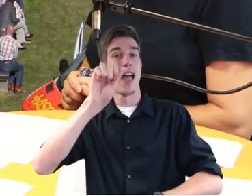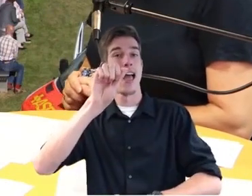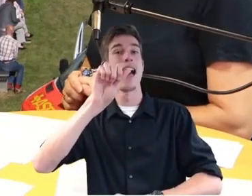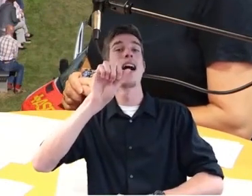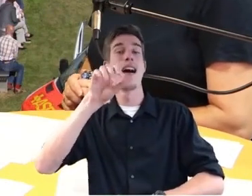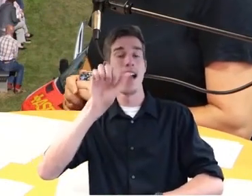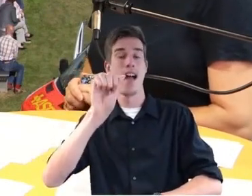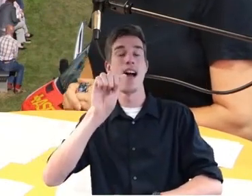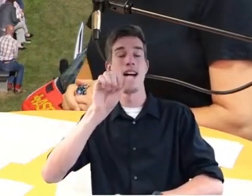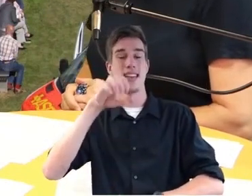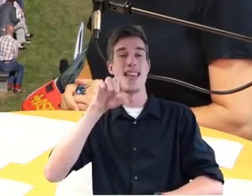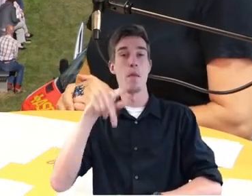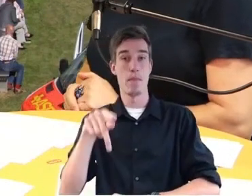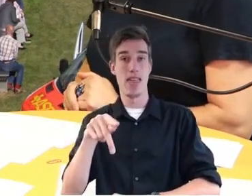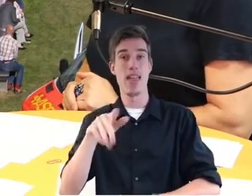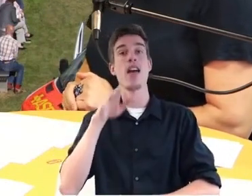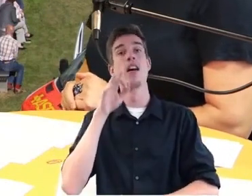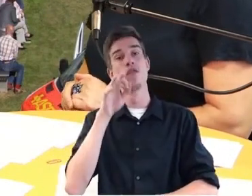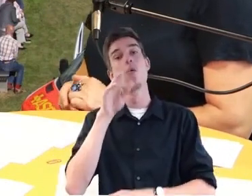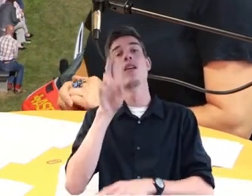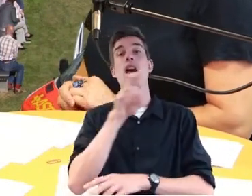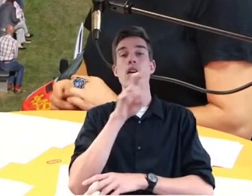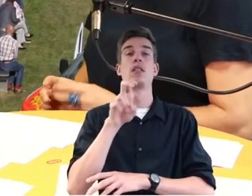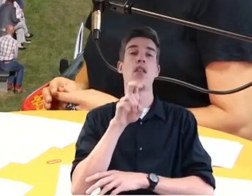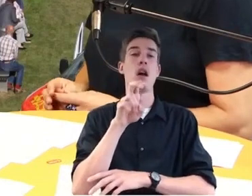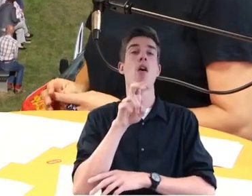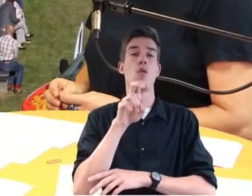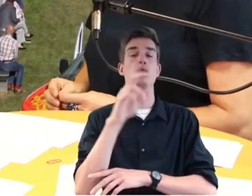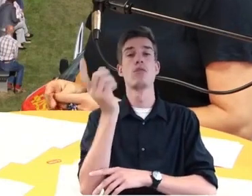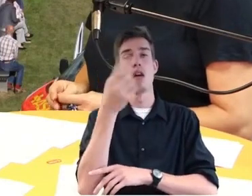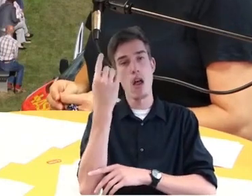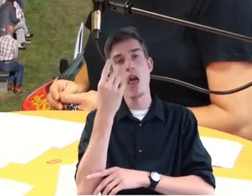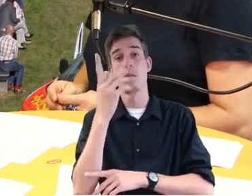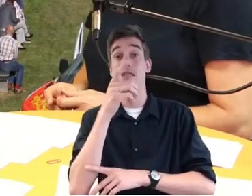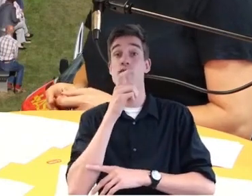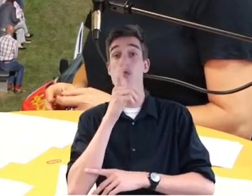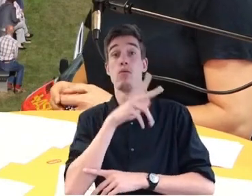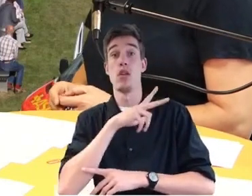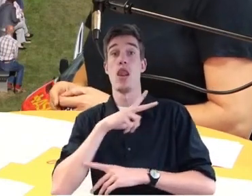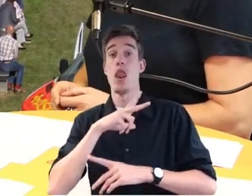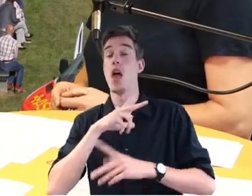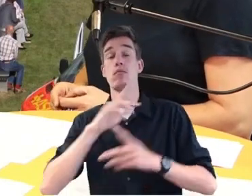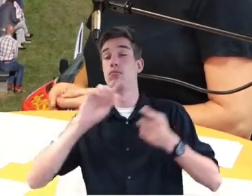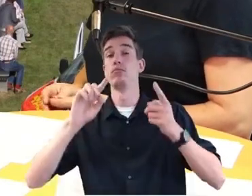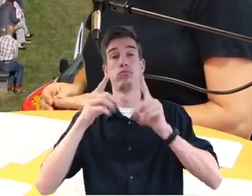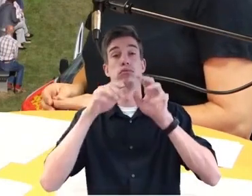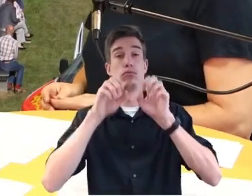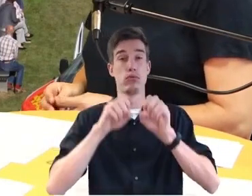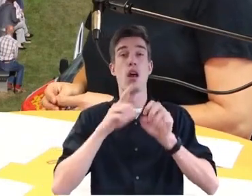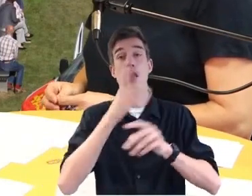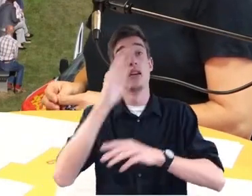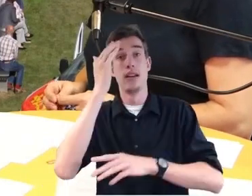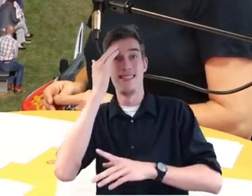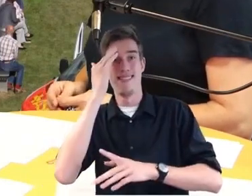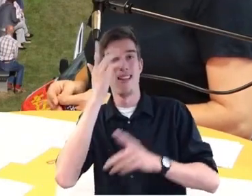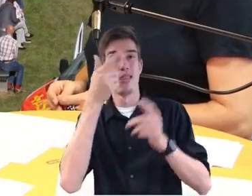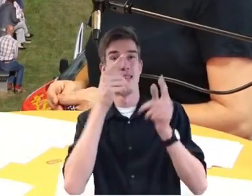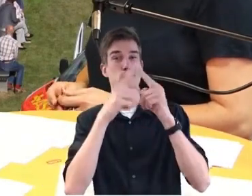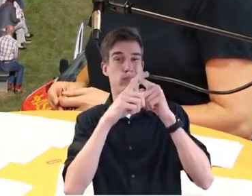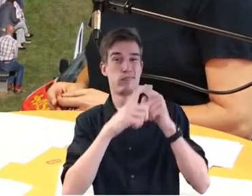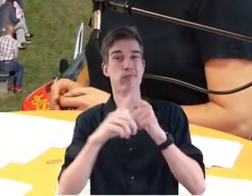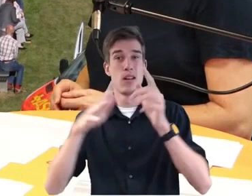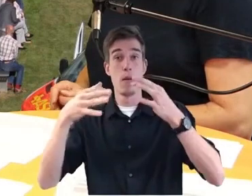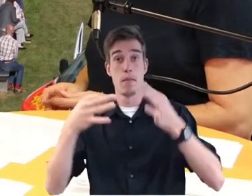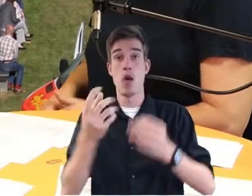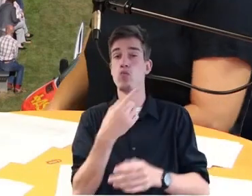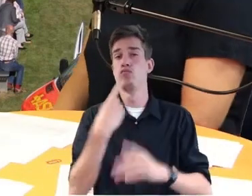KAEP, Krankenhausalarm- und Ja. Einsatzplan, weil das Wort natürlich selber sehr lang ist. Aber das muss man dann eben auch gut kennen. Und in